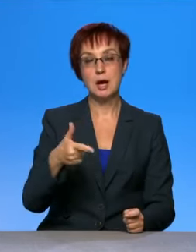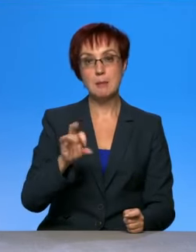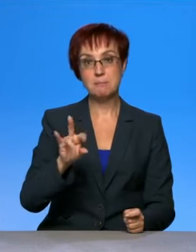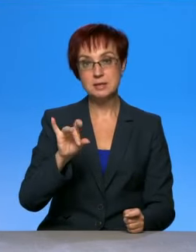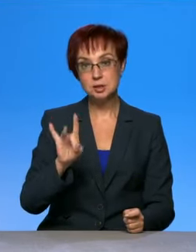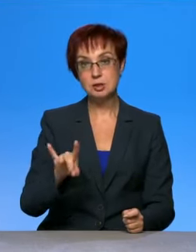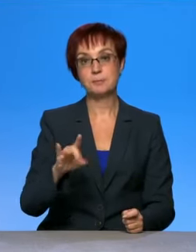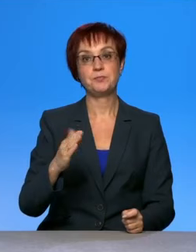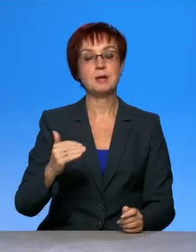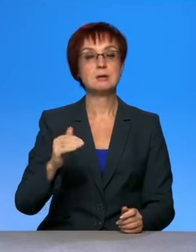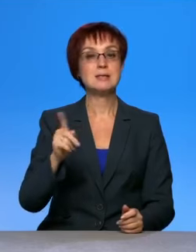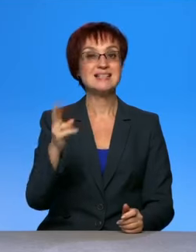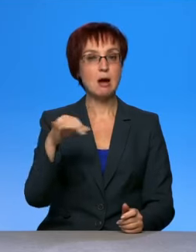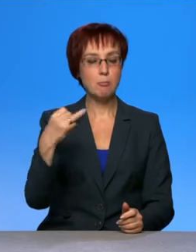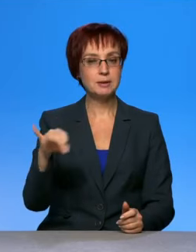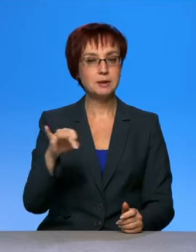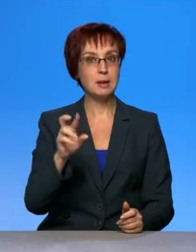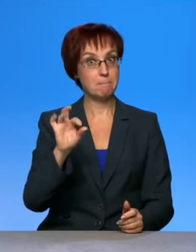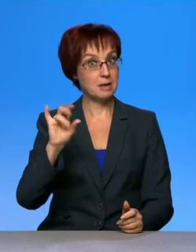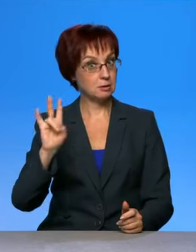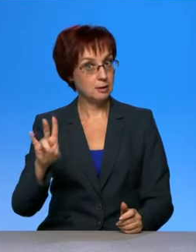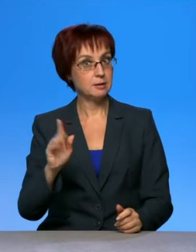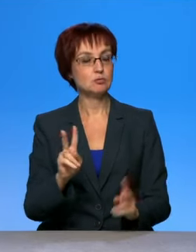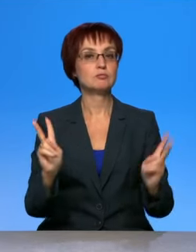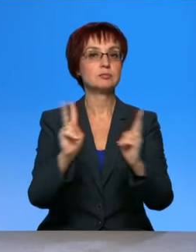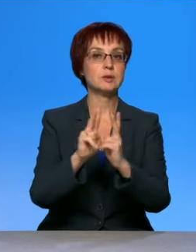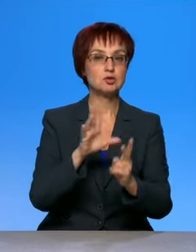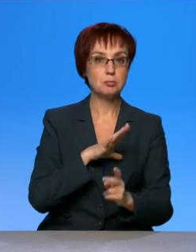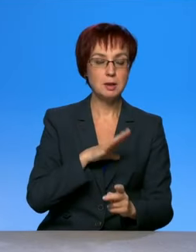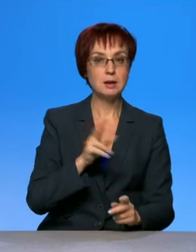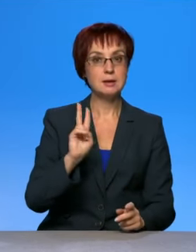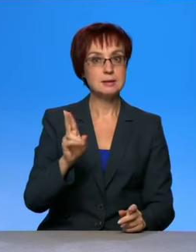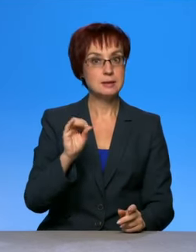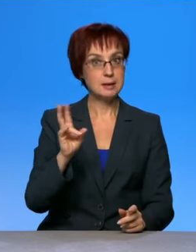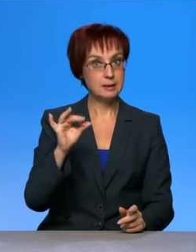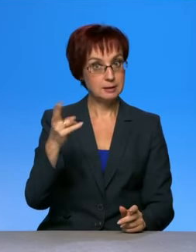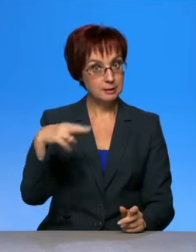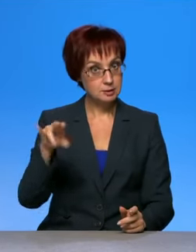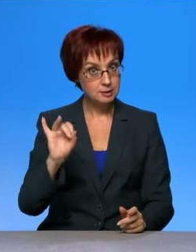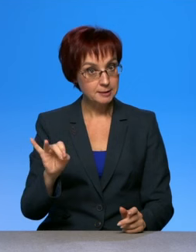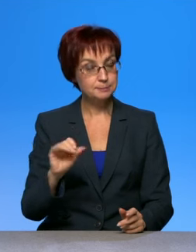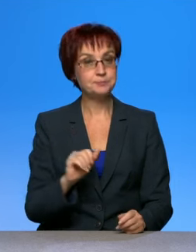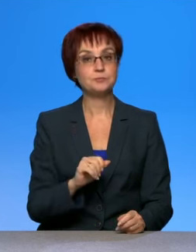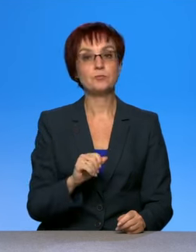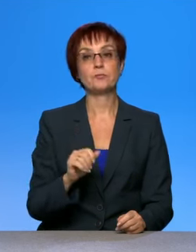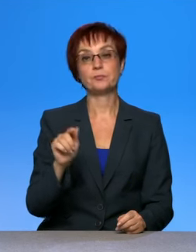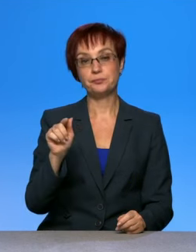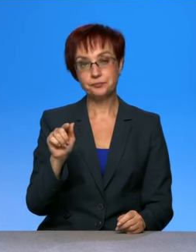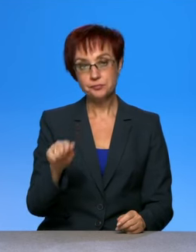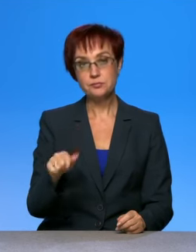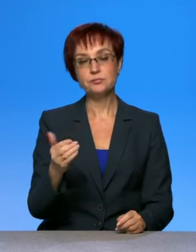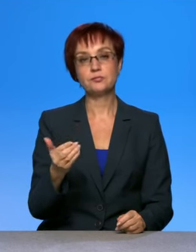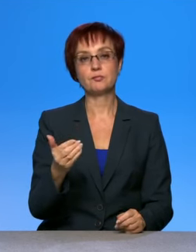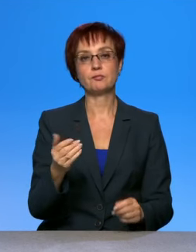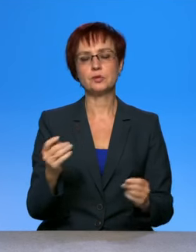Кеннеди который хотел поддержать Берлин после установки берлинской стены и там он произнёс знаменитую речь там сбрось огромное